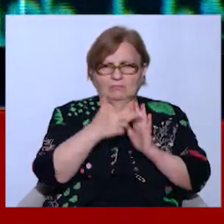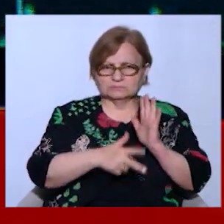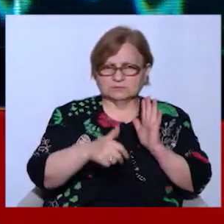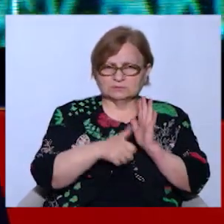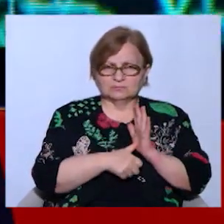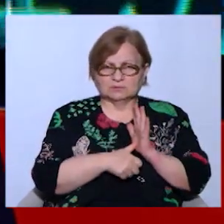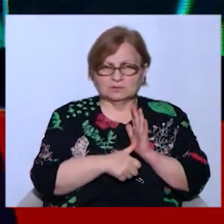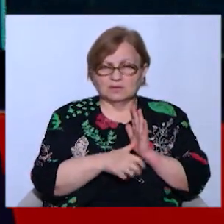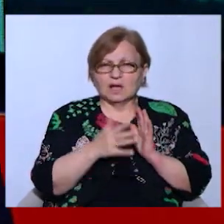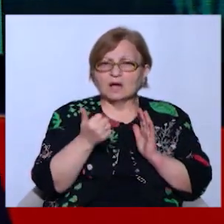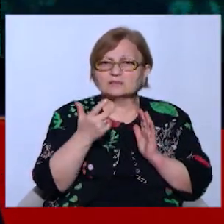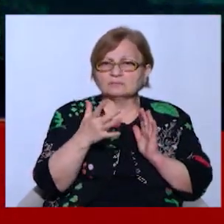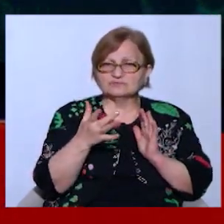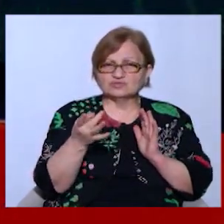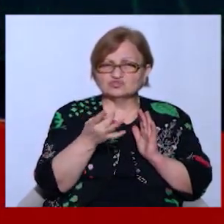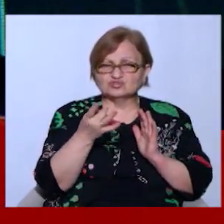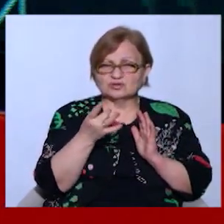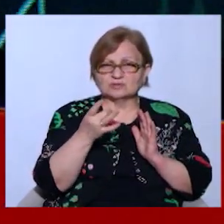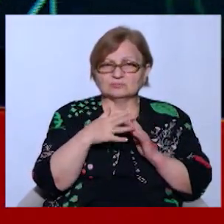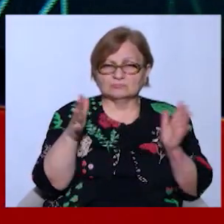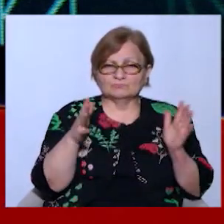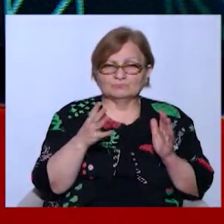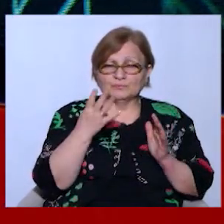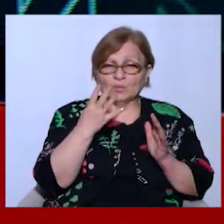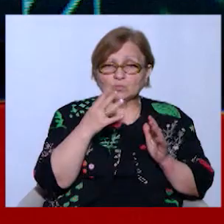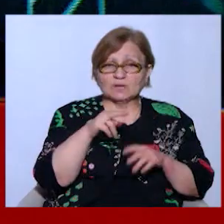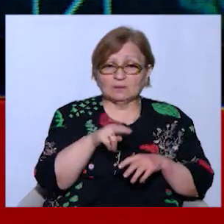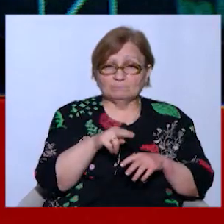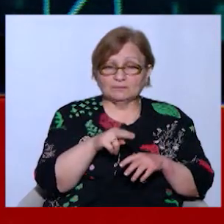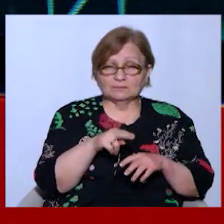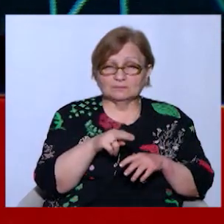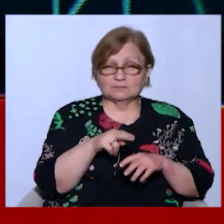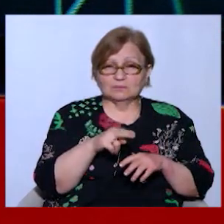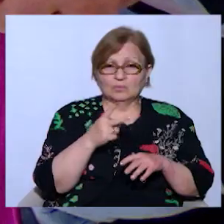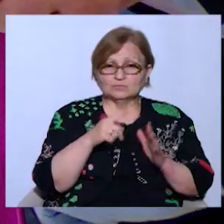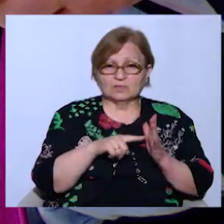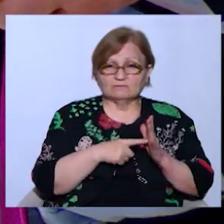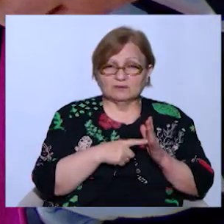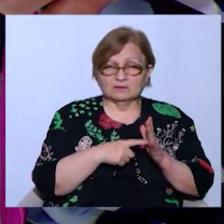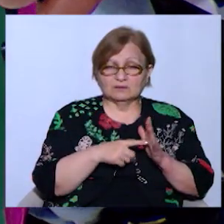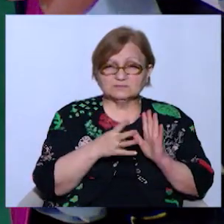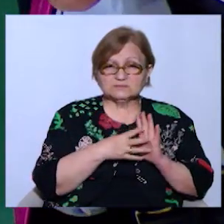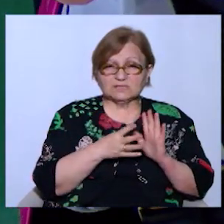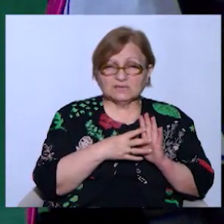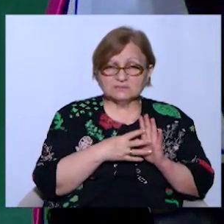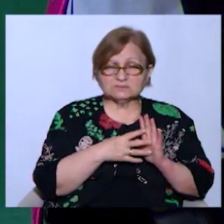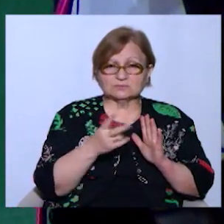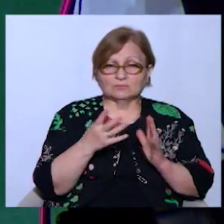36π. რამდენჯერ მეტია 4π-ზე? 4π უნდა გავამრავლო 9-ზე, რომ